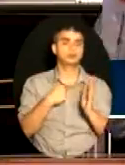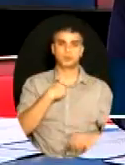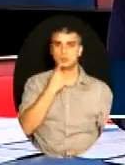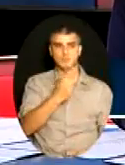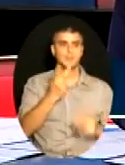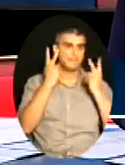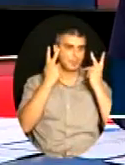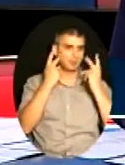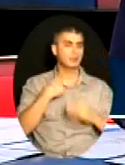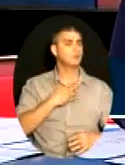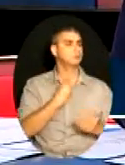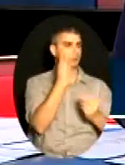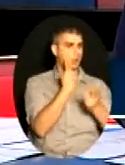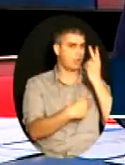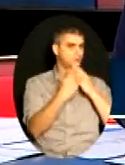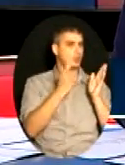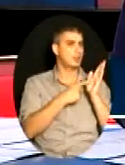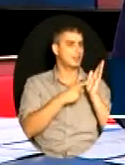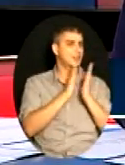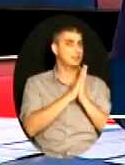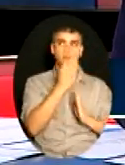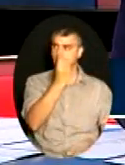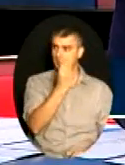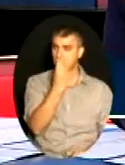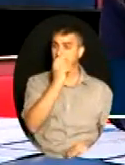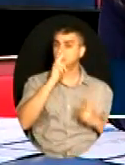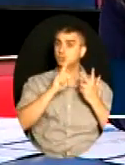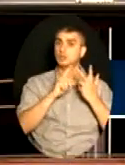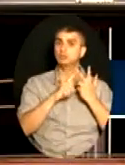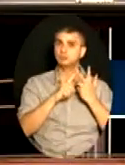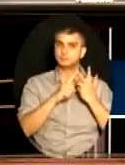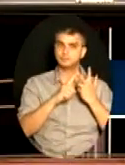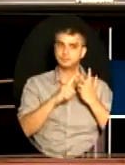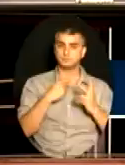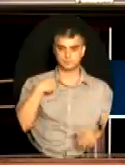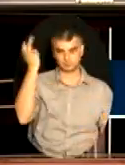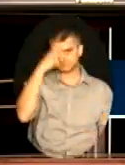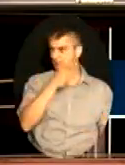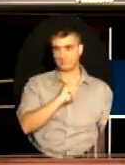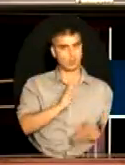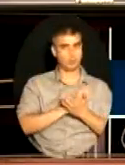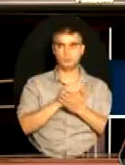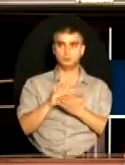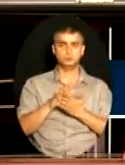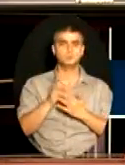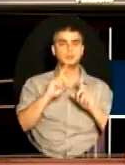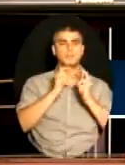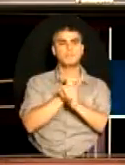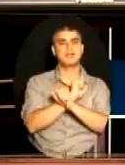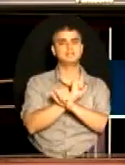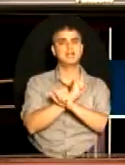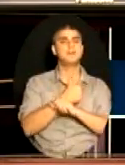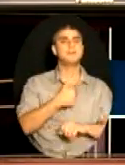זה בעיקר לשירות הביטחון. אז אני רוצה לחזור לאותה תביעה שלך. רק הדבר השלישי הוא מרכזי, ואני מבין שזה לא פשוט, זה המעצר